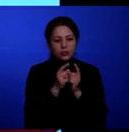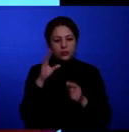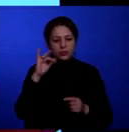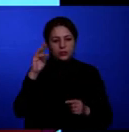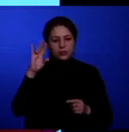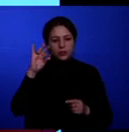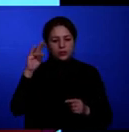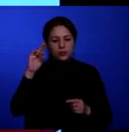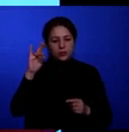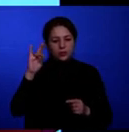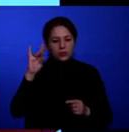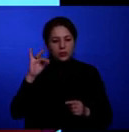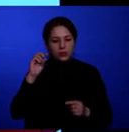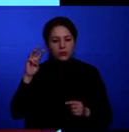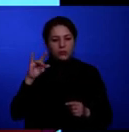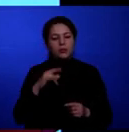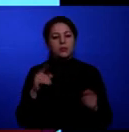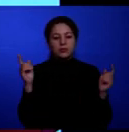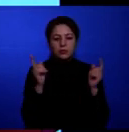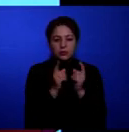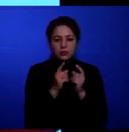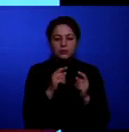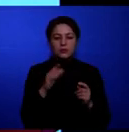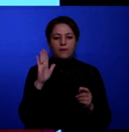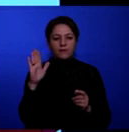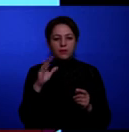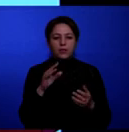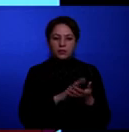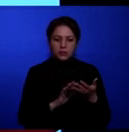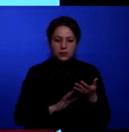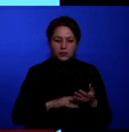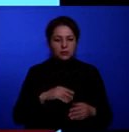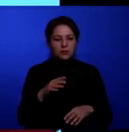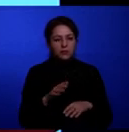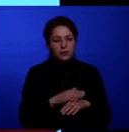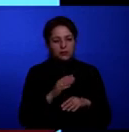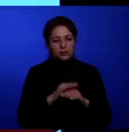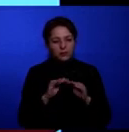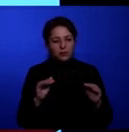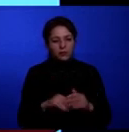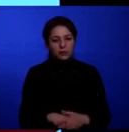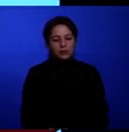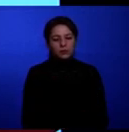нашей речи и в нашем тексте молодцы и ребятки и